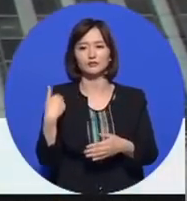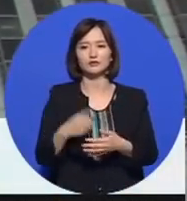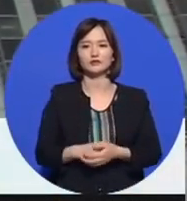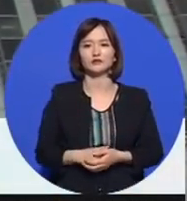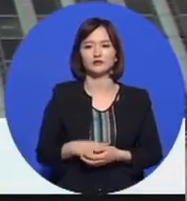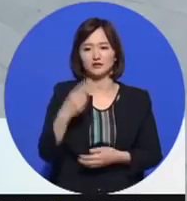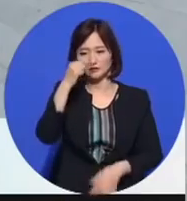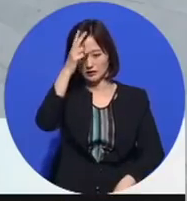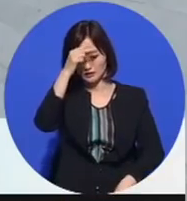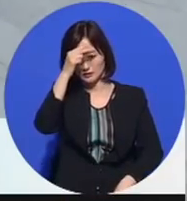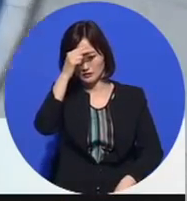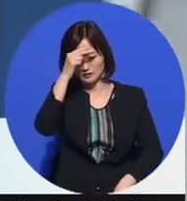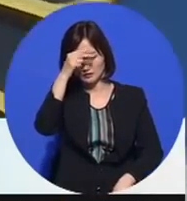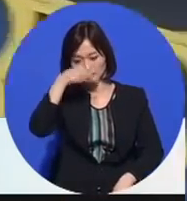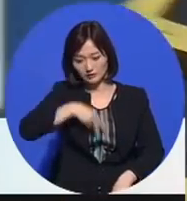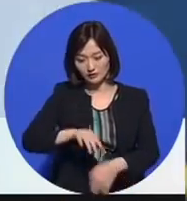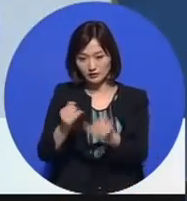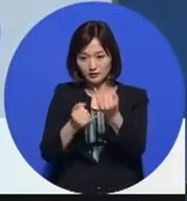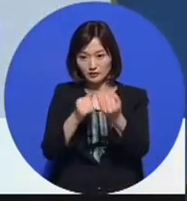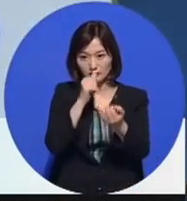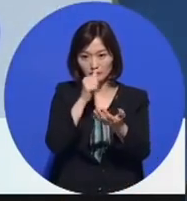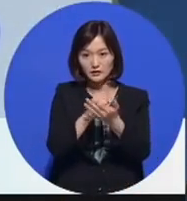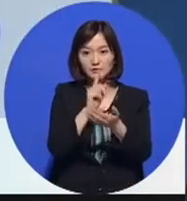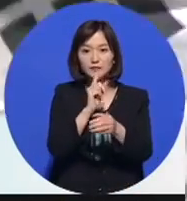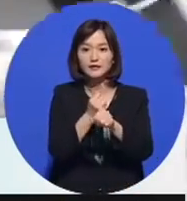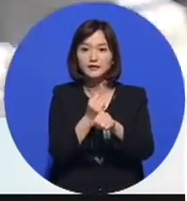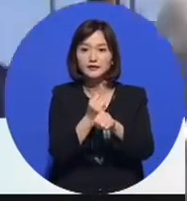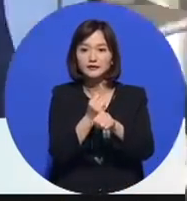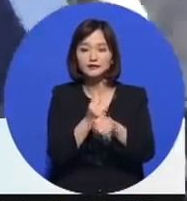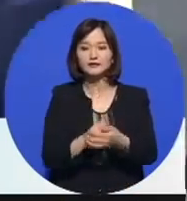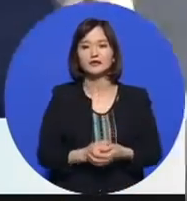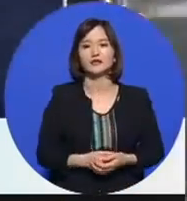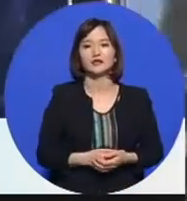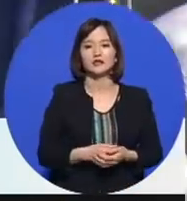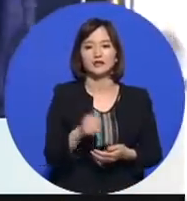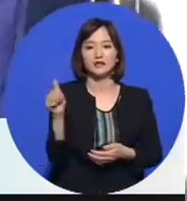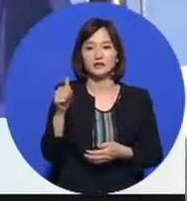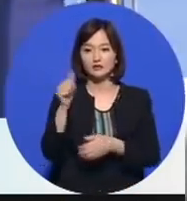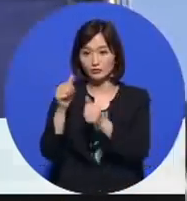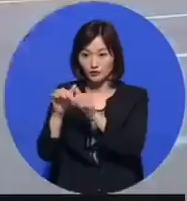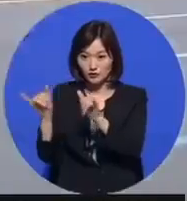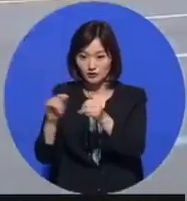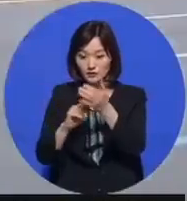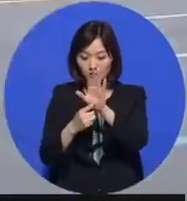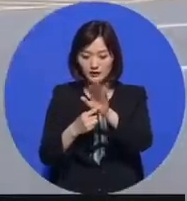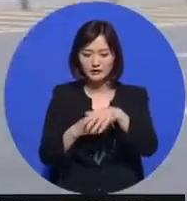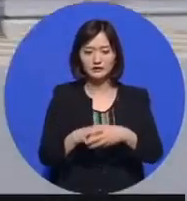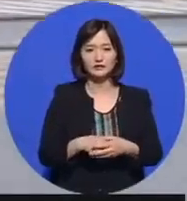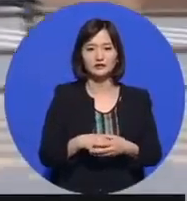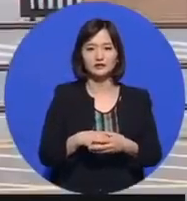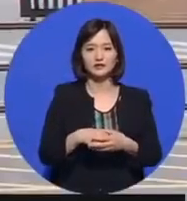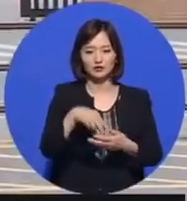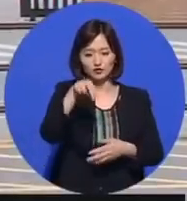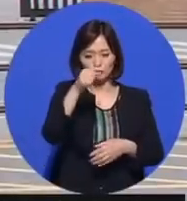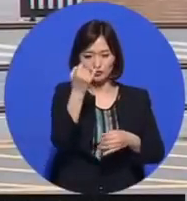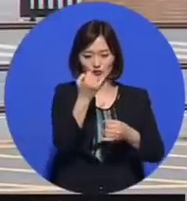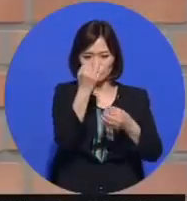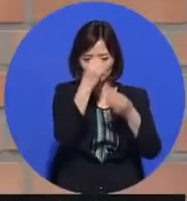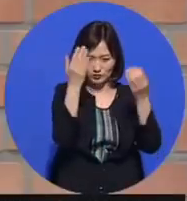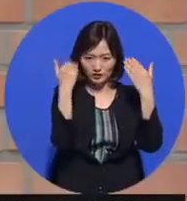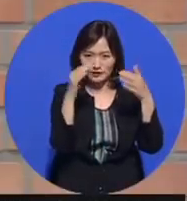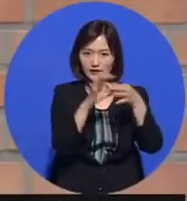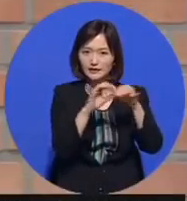혐의를 지적하자 변호인은 교수가 검찰이나 숙명여고 관계자가 아니냐며 반발했습니다. 검찰은 A씨에게 징역